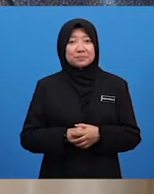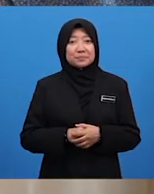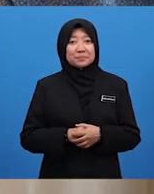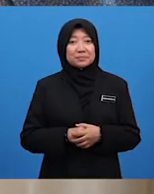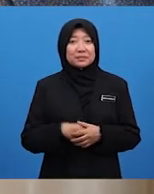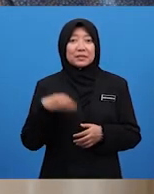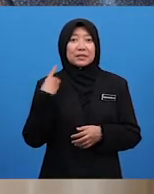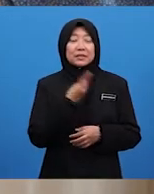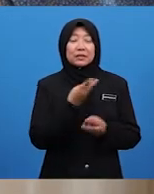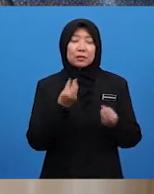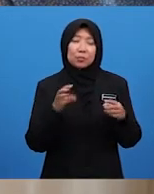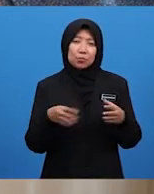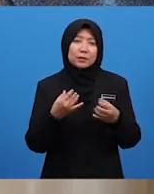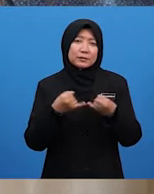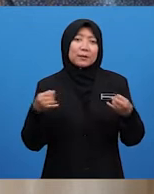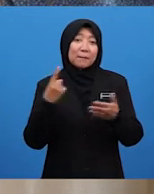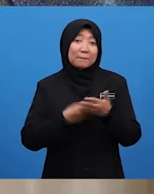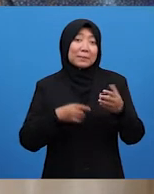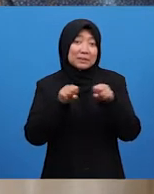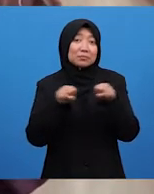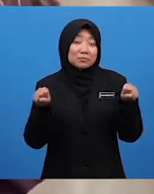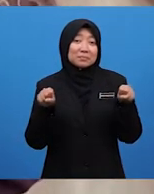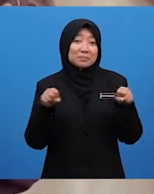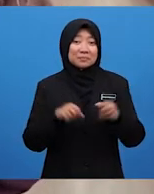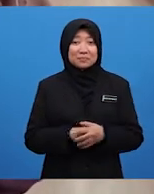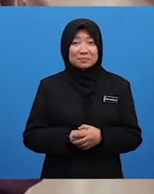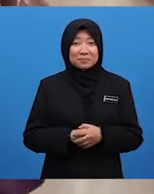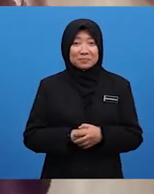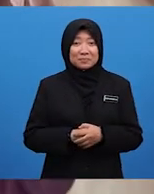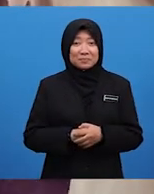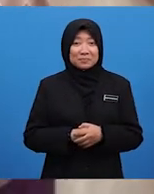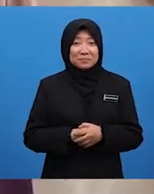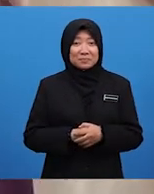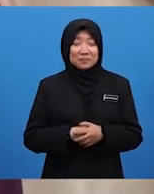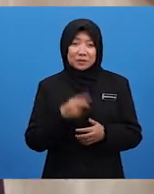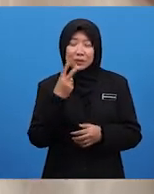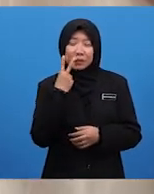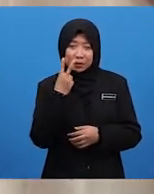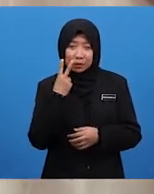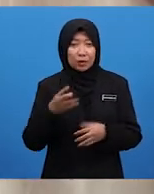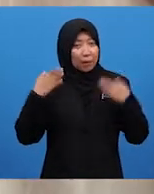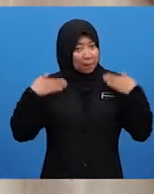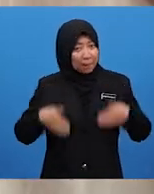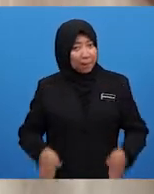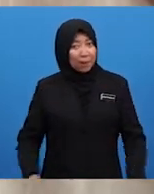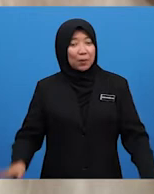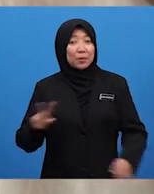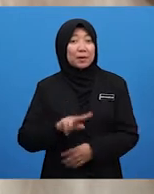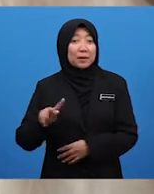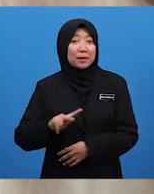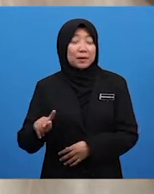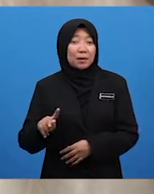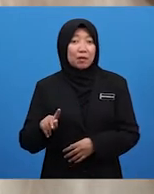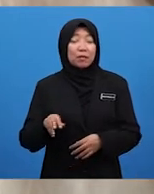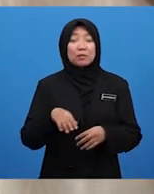Kita nak buat smoking jenis apa hari ini ya? Lihat gaun kanak-kanak ini. Murid lihat smoking